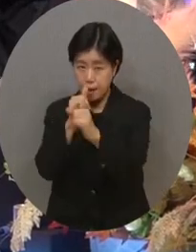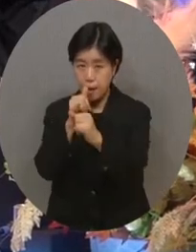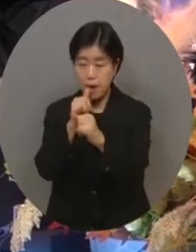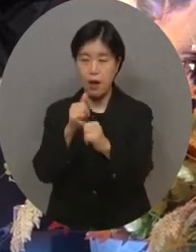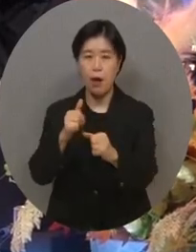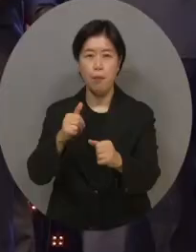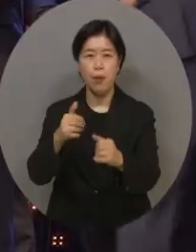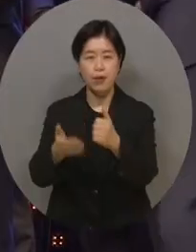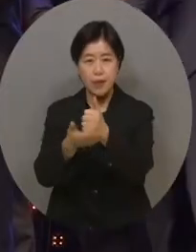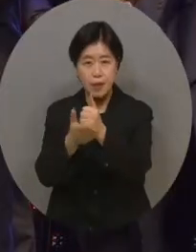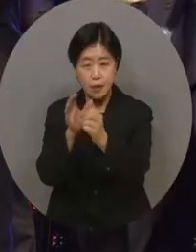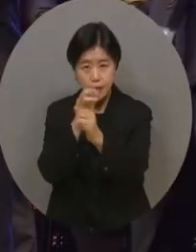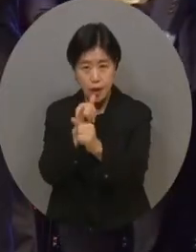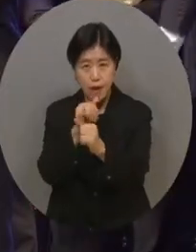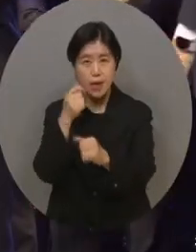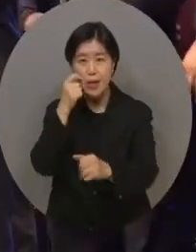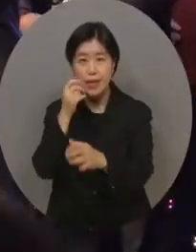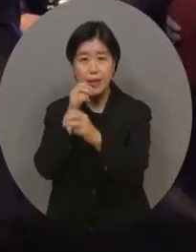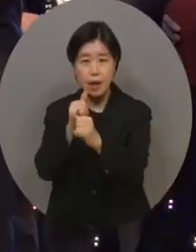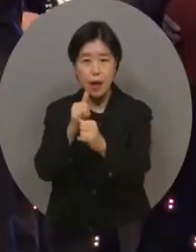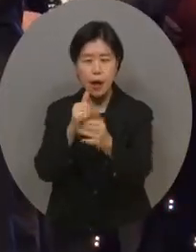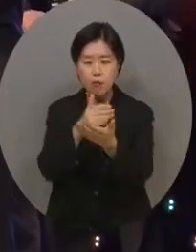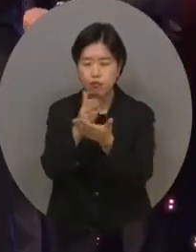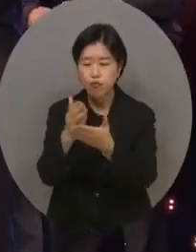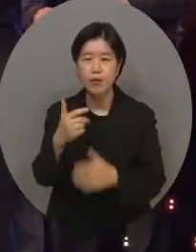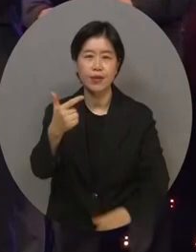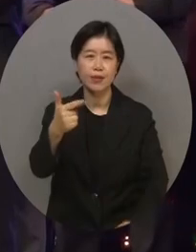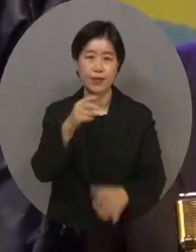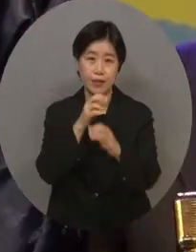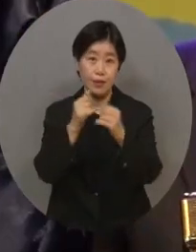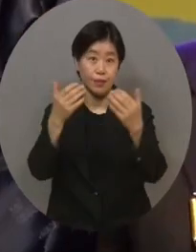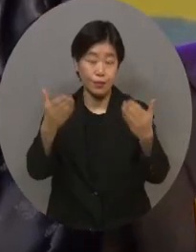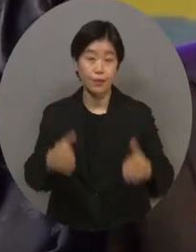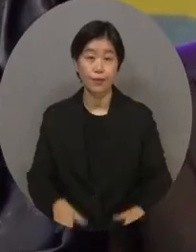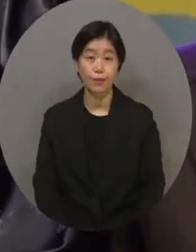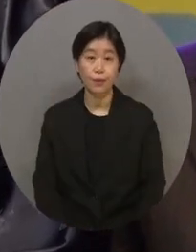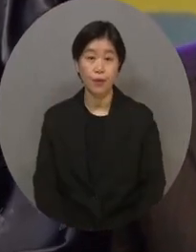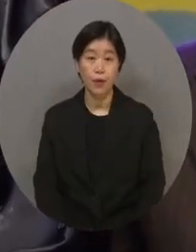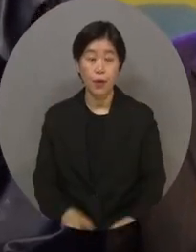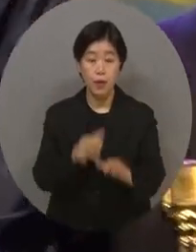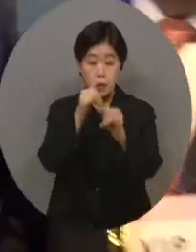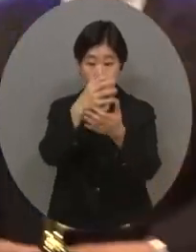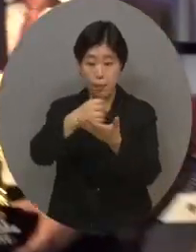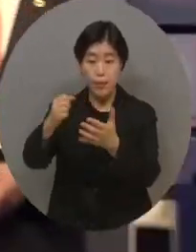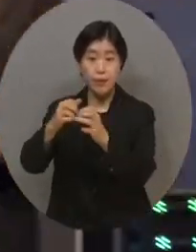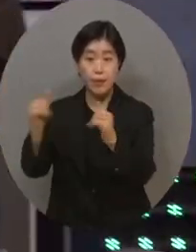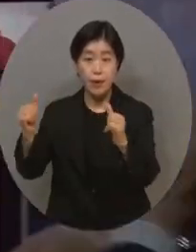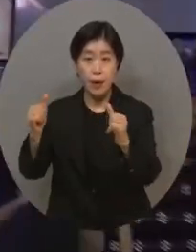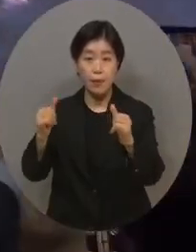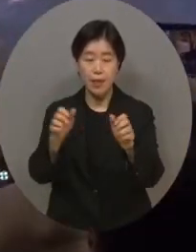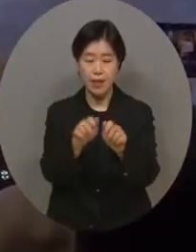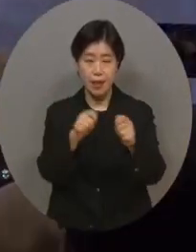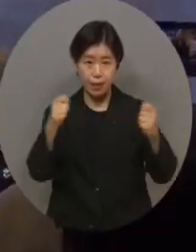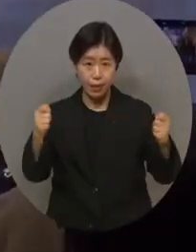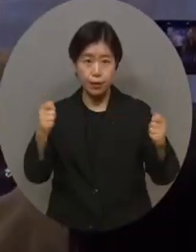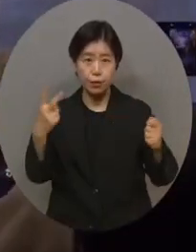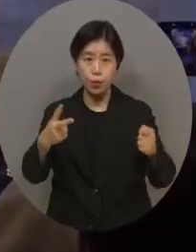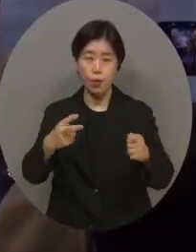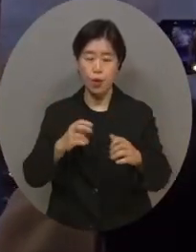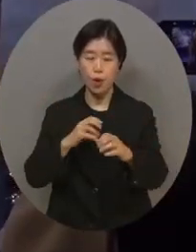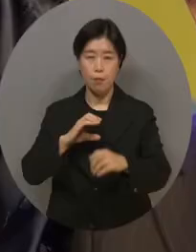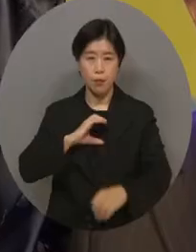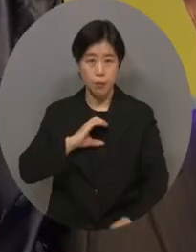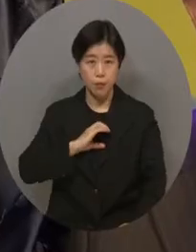장려상과 인기상 등 6개 부문에서 시상이 진행됐고 수상자에게는 상장과 트로피, 상금이